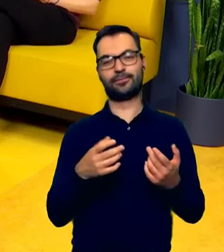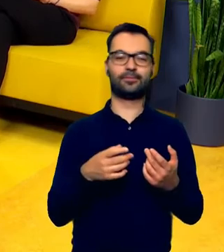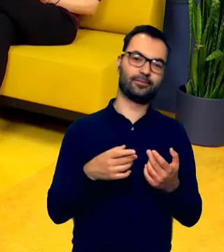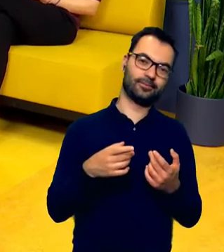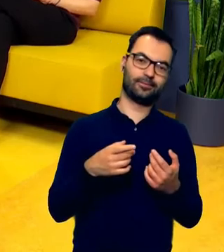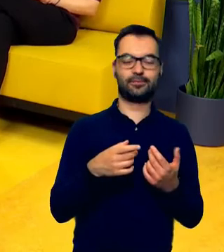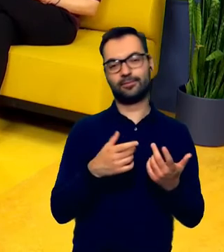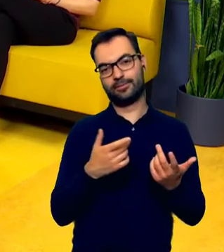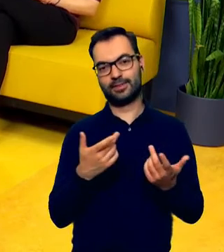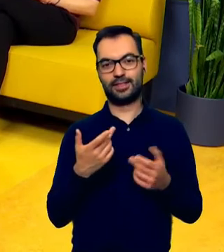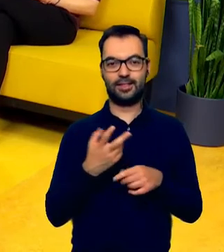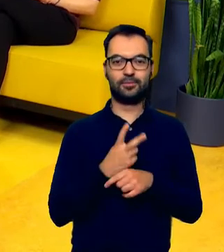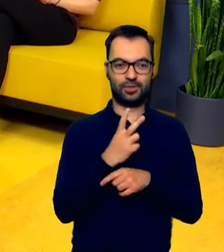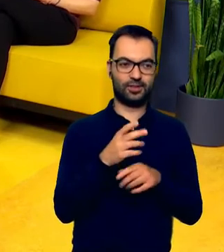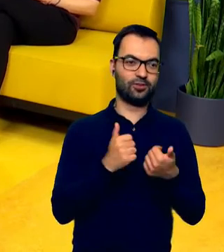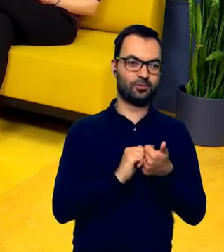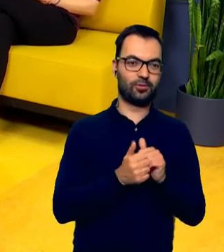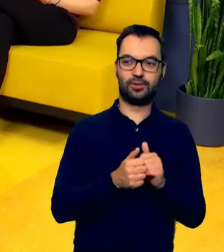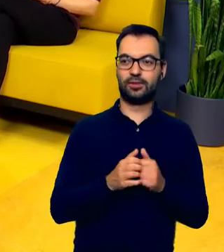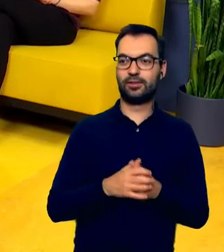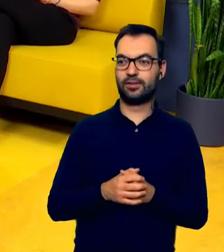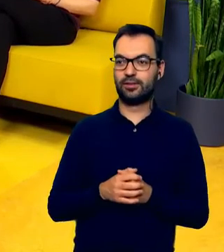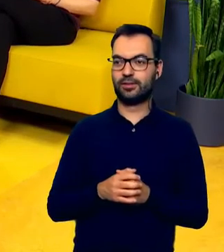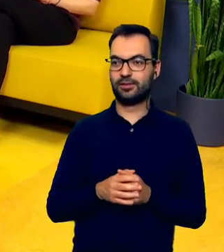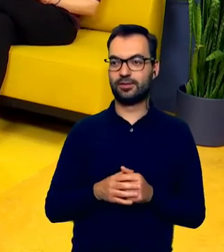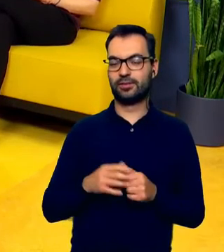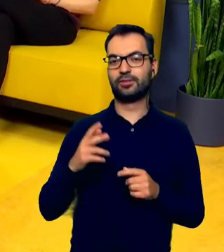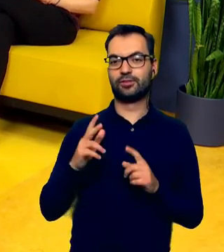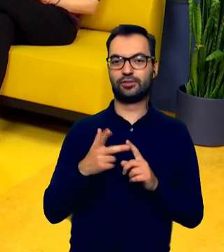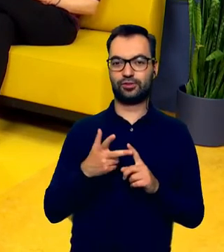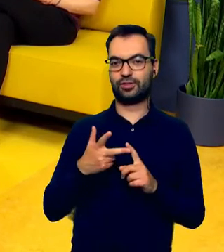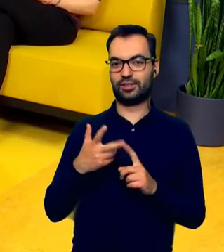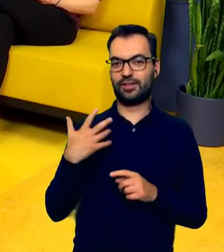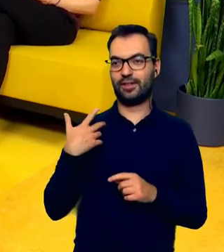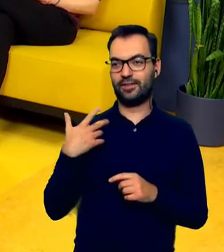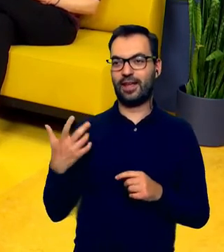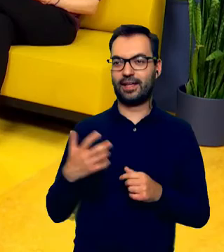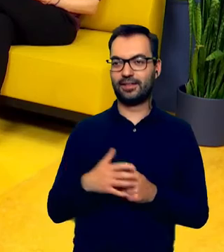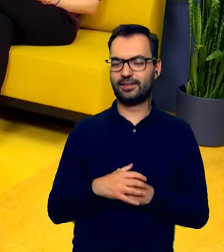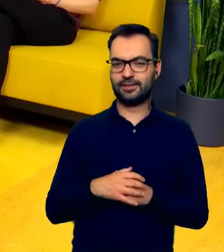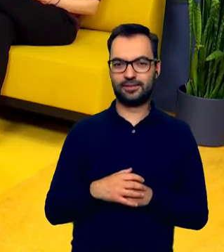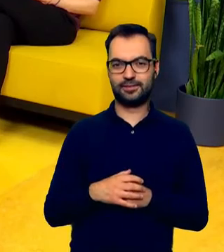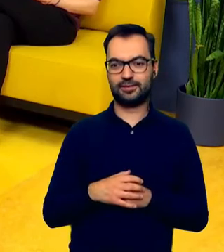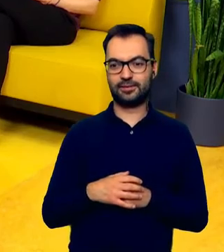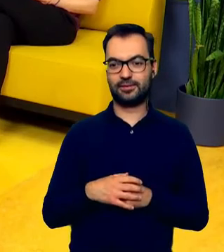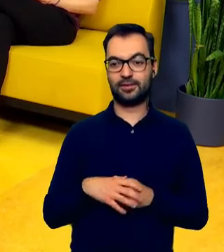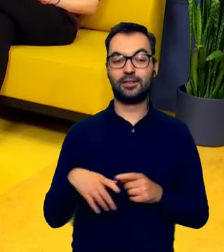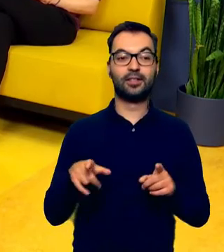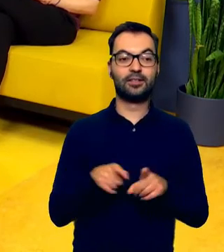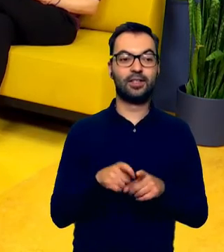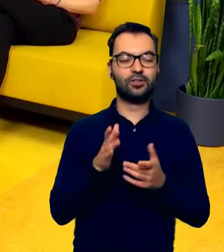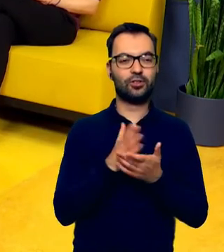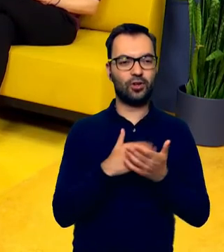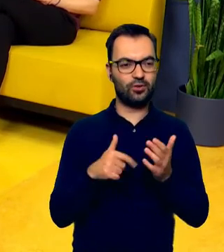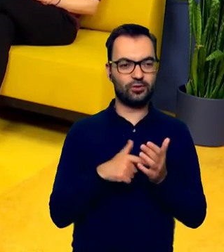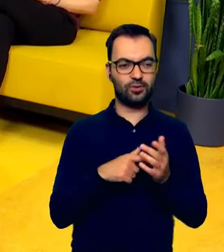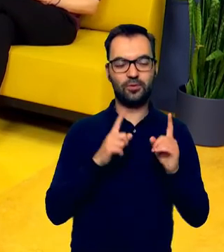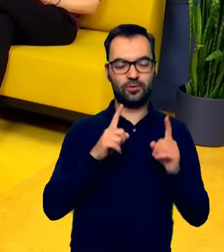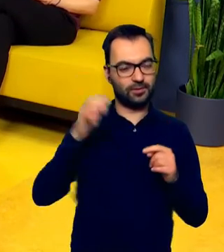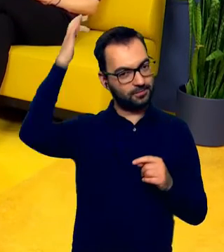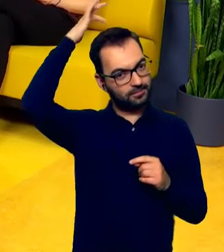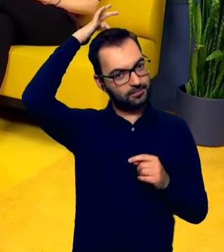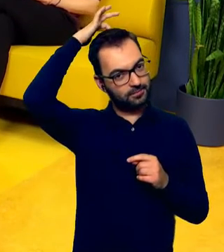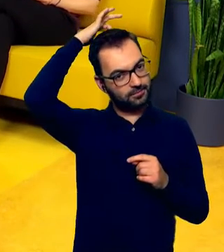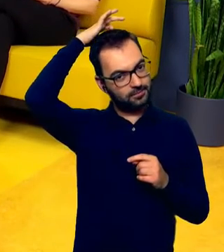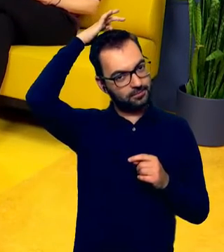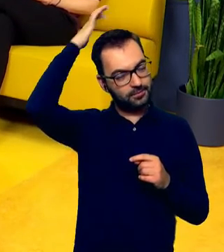jako nadmiar sportu. Tenis trzeciego wieku. Tenis trzeciego wieku, więc jest to rozdział też trochę, no ostrzegam przed nim